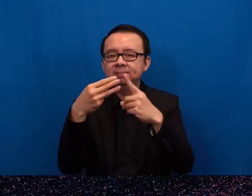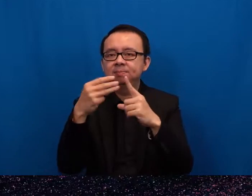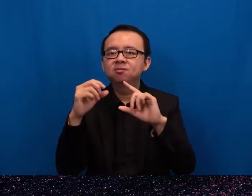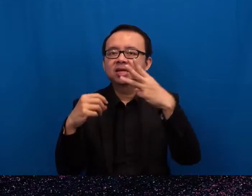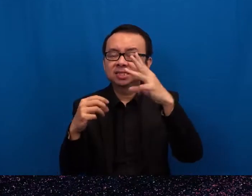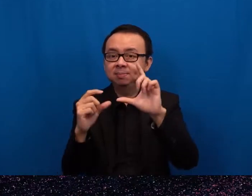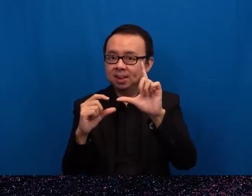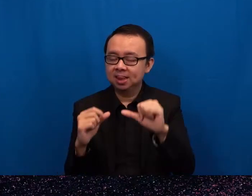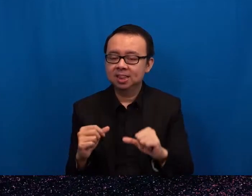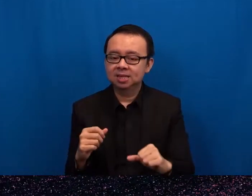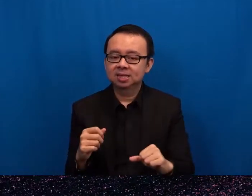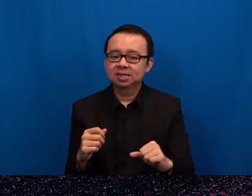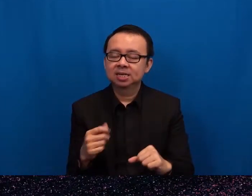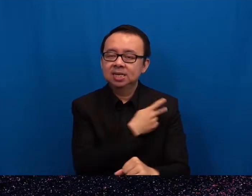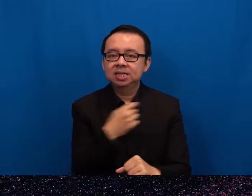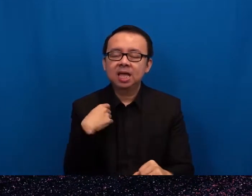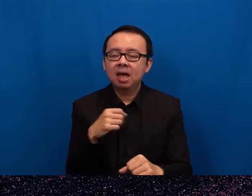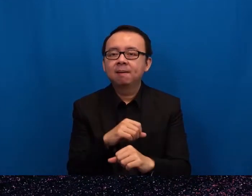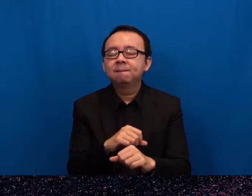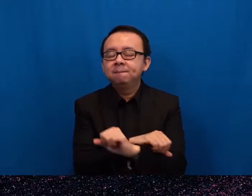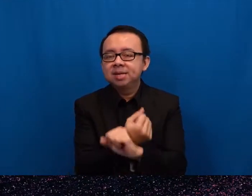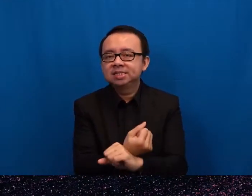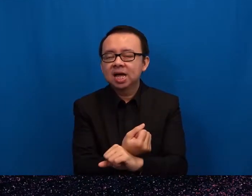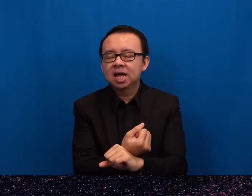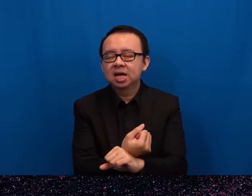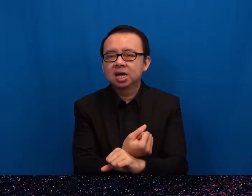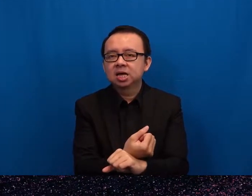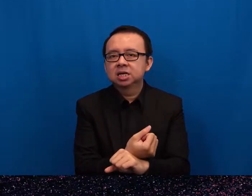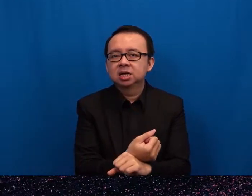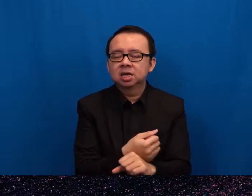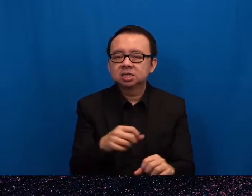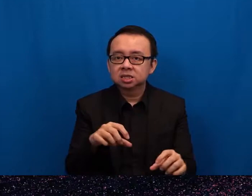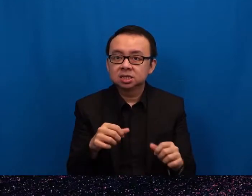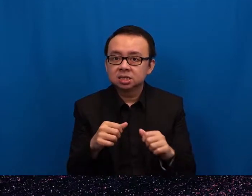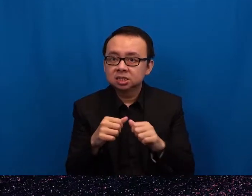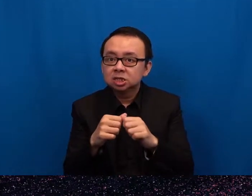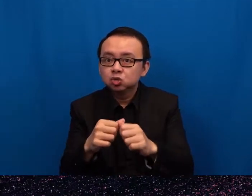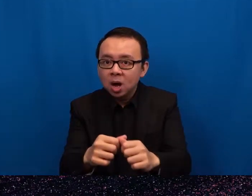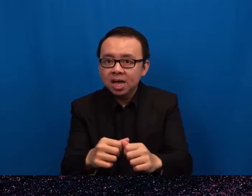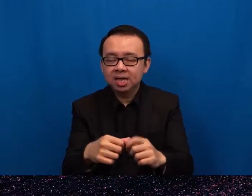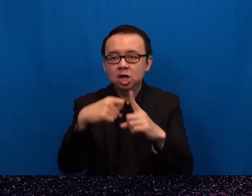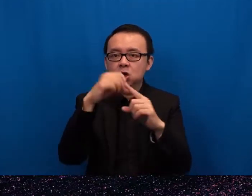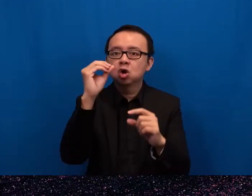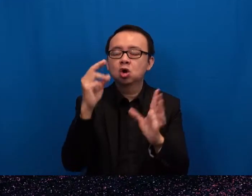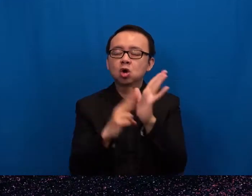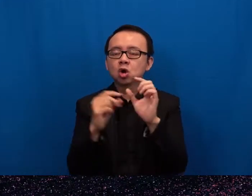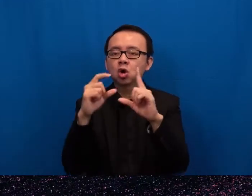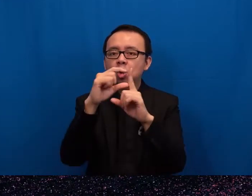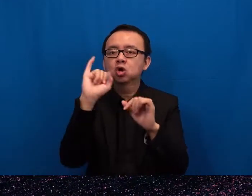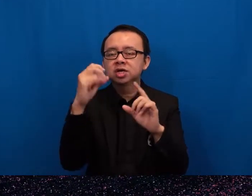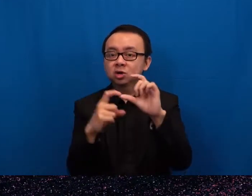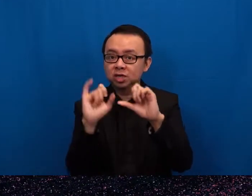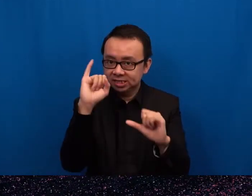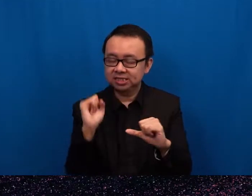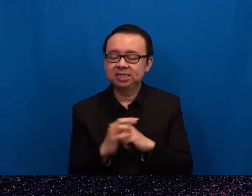keadaan. Kita sudah dikasih radar, sudah tahu dan bisa membaca keadaan cuman dengan sekali menoleh. Itu bukan by